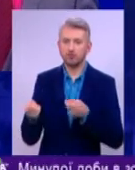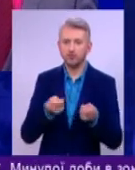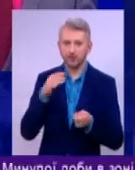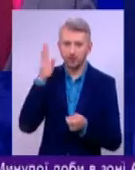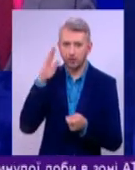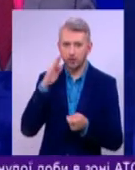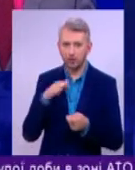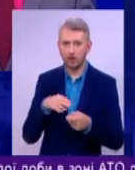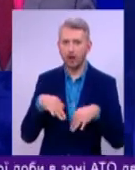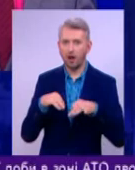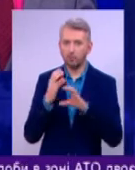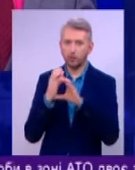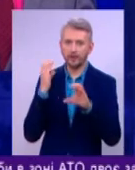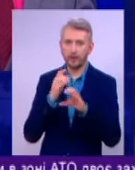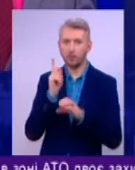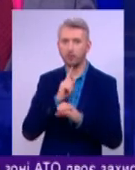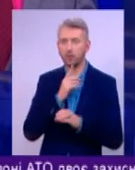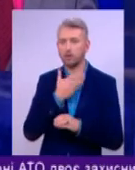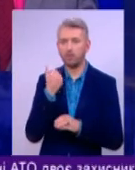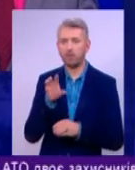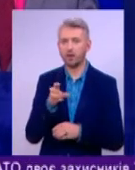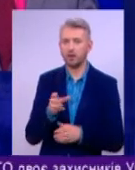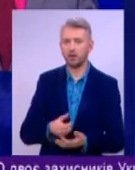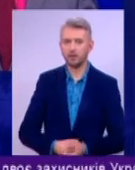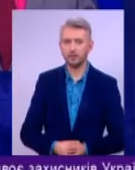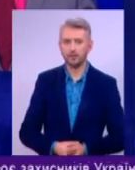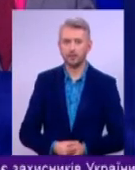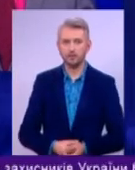води автоцистернами, поки її нема у кранах?